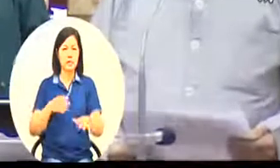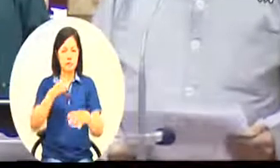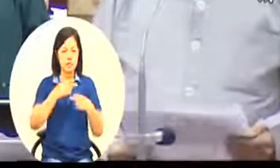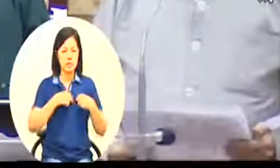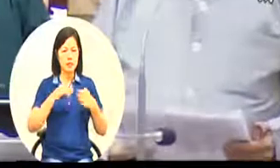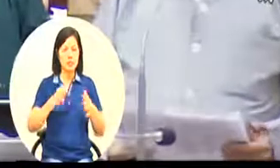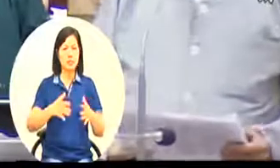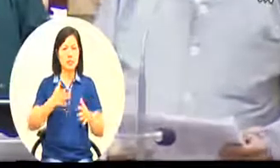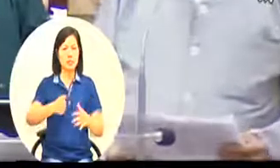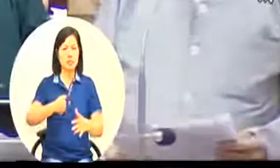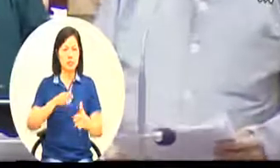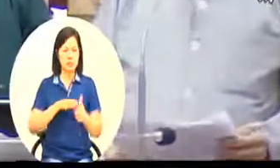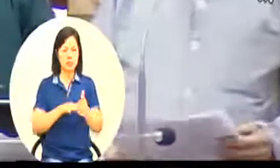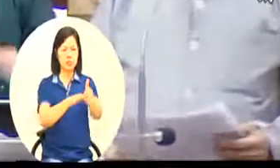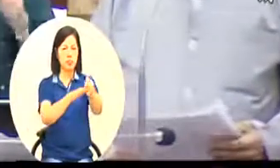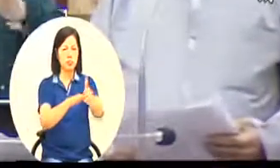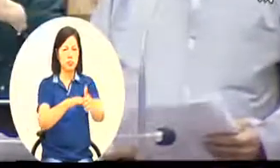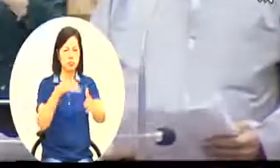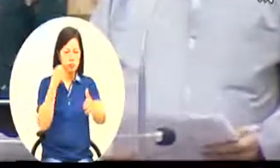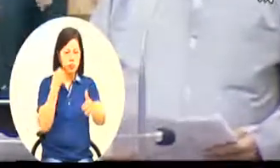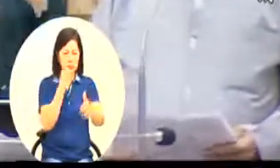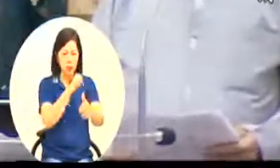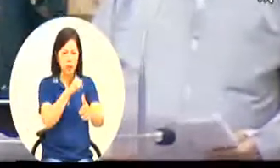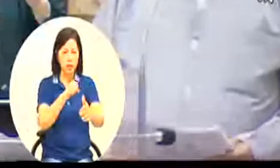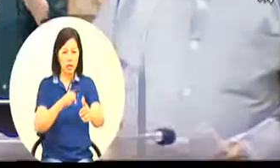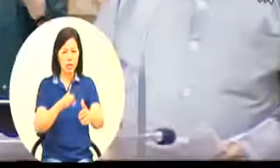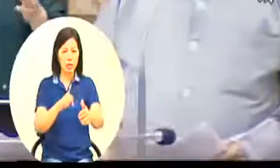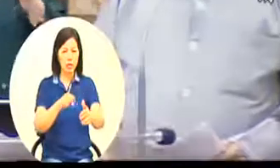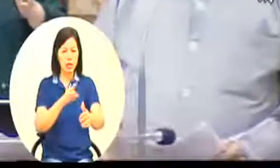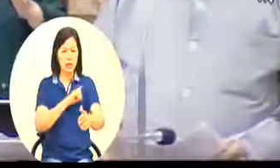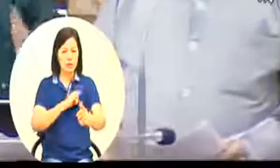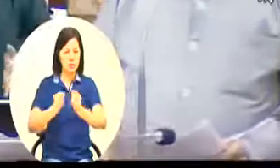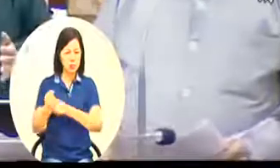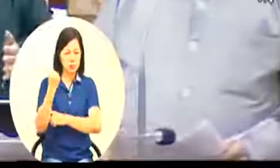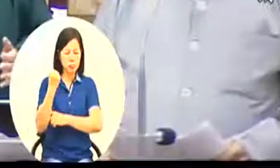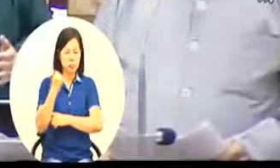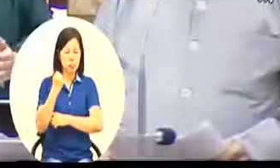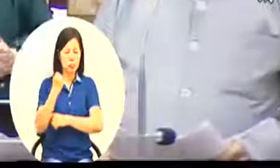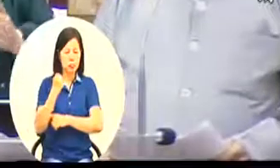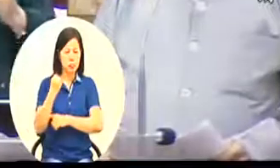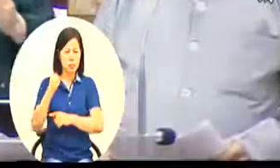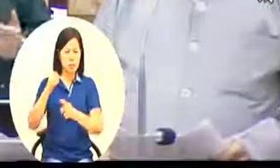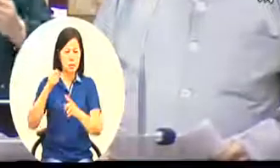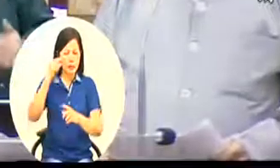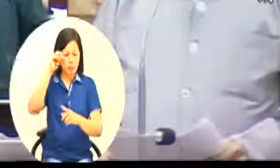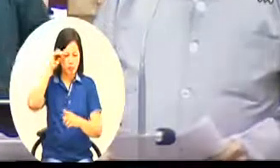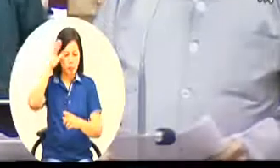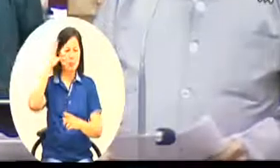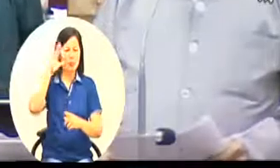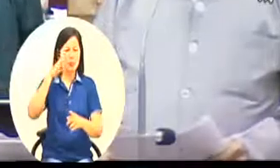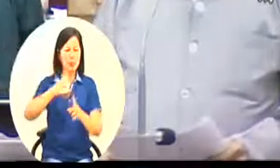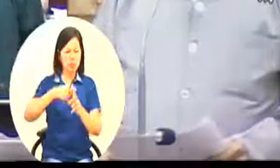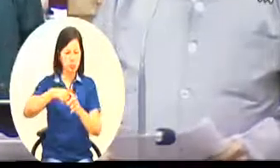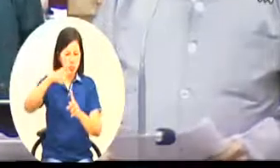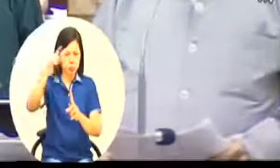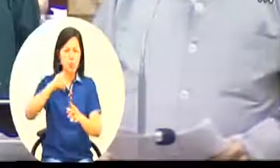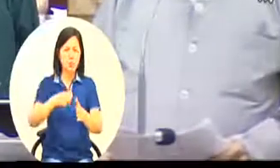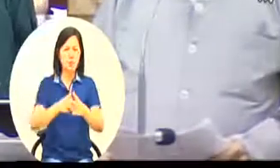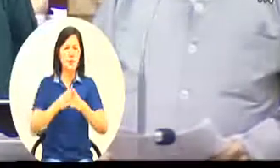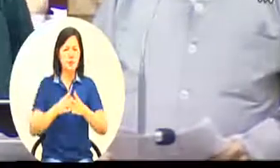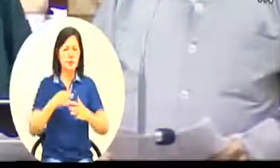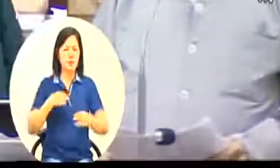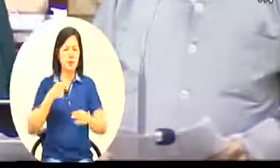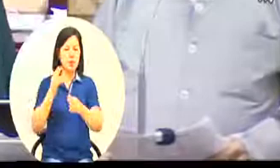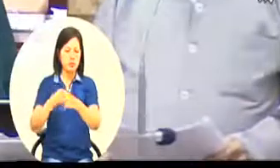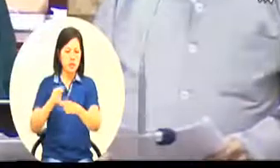导台湾行出一条路，伊当然爱有真高度的智慧。啊，我嘛相信伊的智慧，啊嘛甲丁议